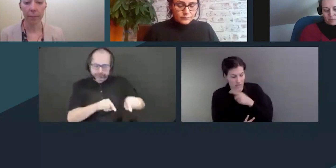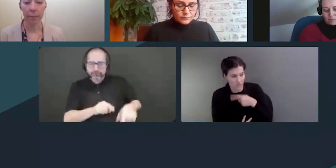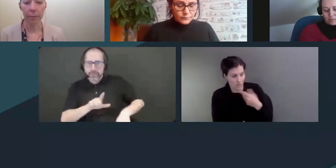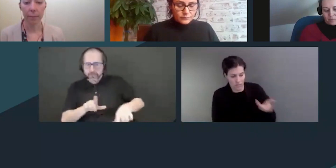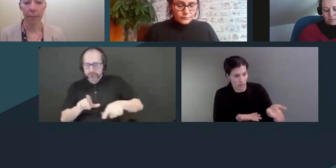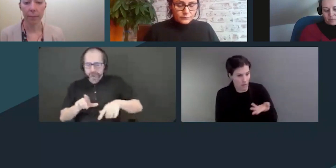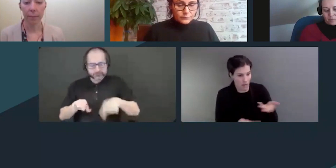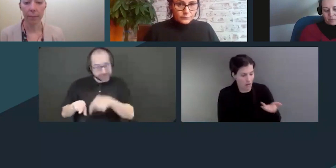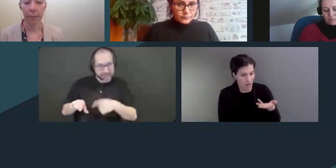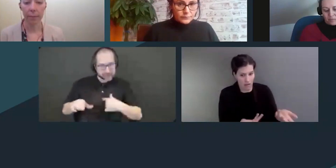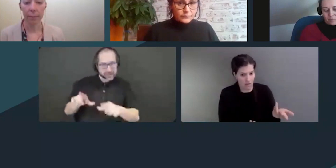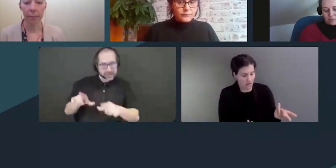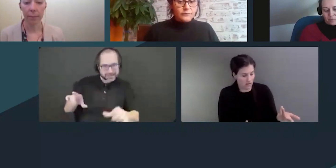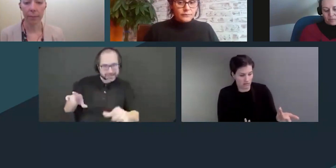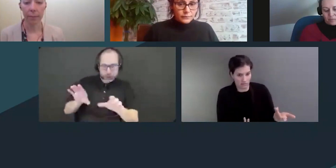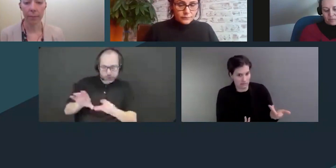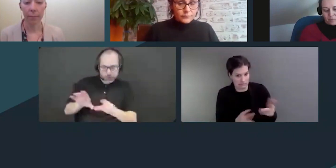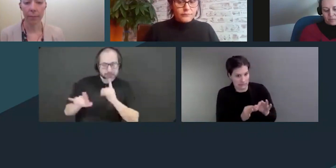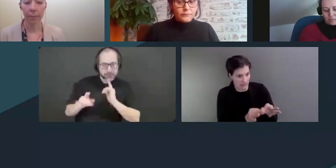l'interprétation. C'est un groupe